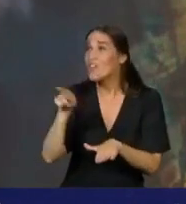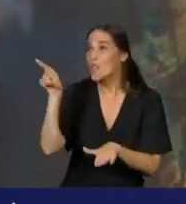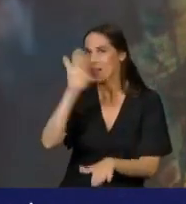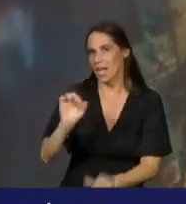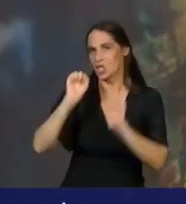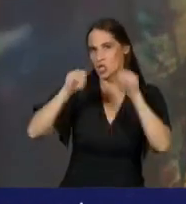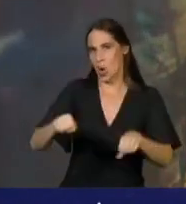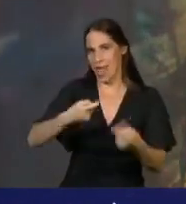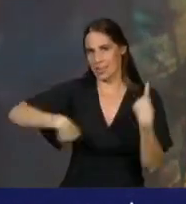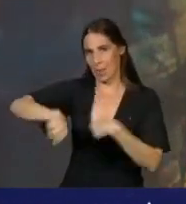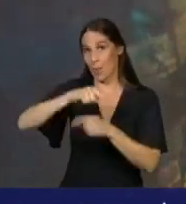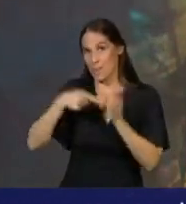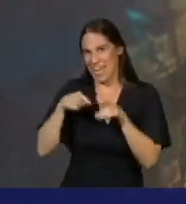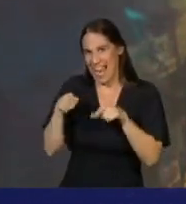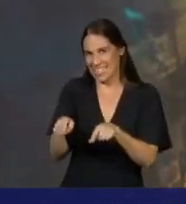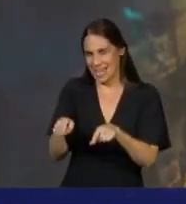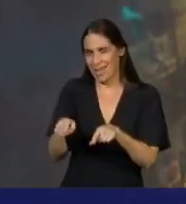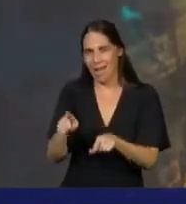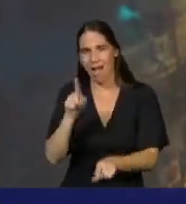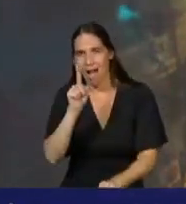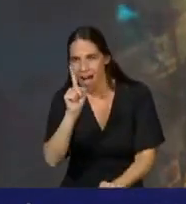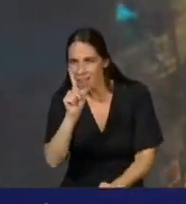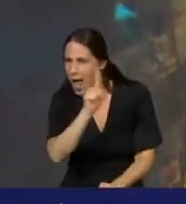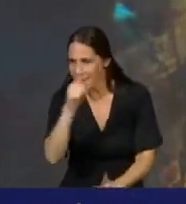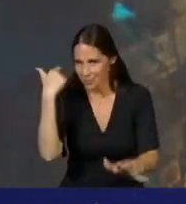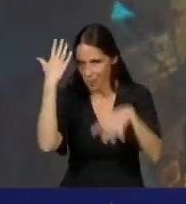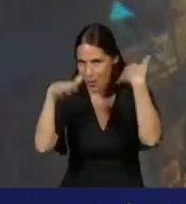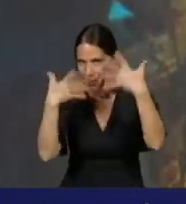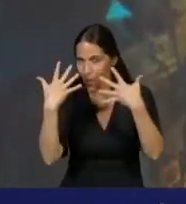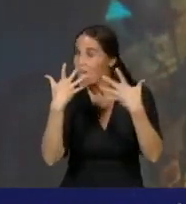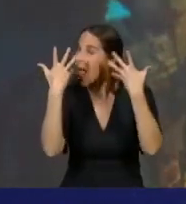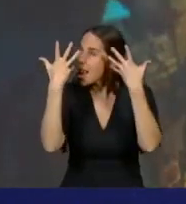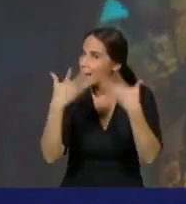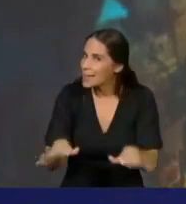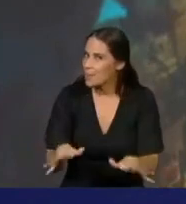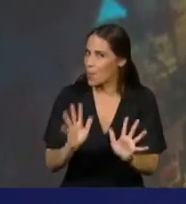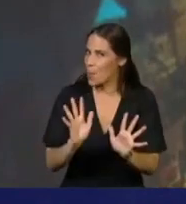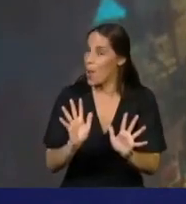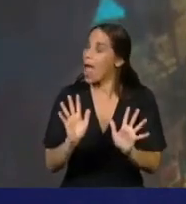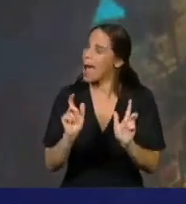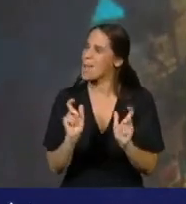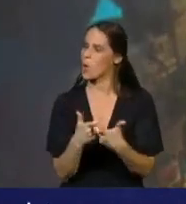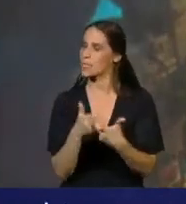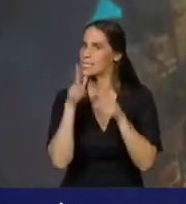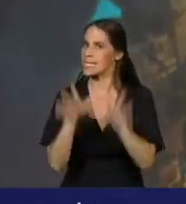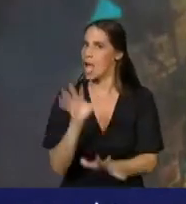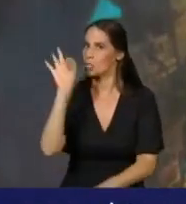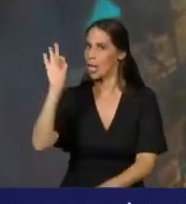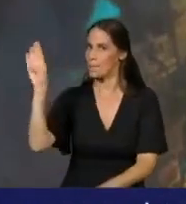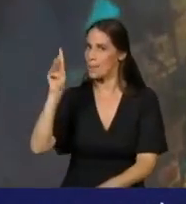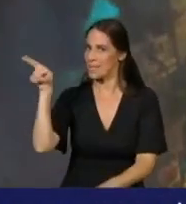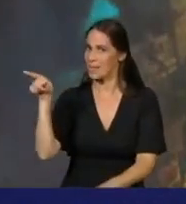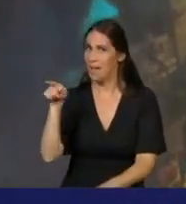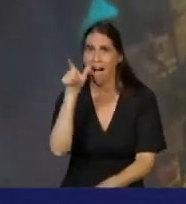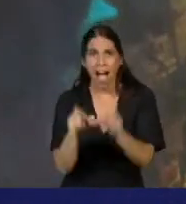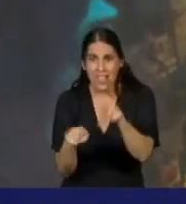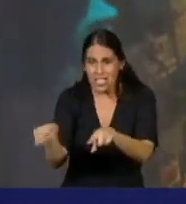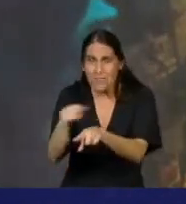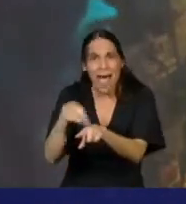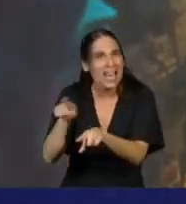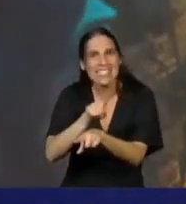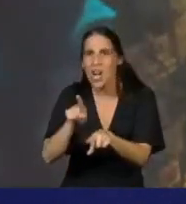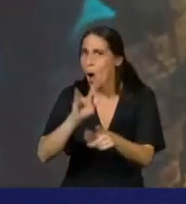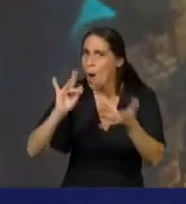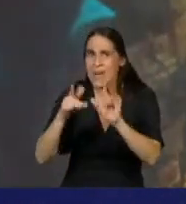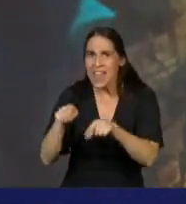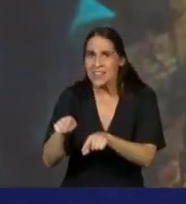שולט בנו. אבל אל תתבלבלו, ואל תיפלו למלכודת השנאה שתומן לנו נתניהו. האנשים האלה הם לא האויב.